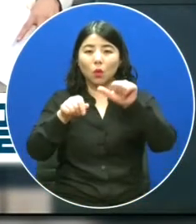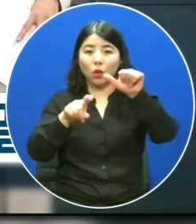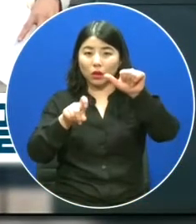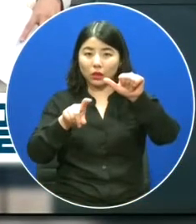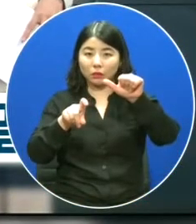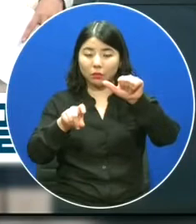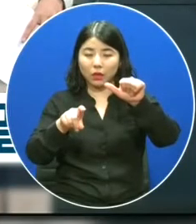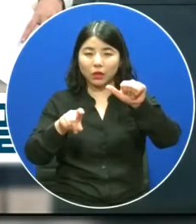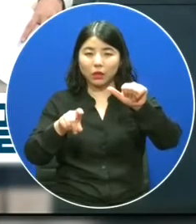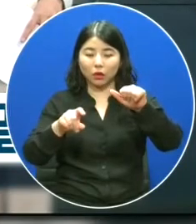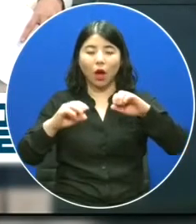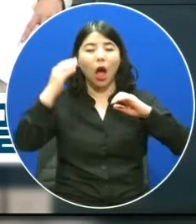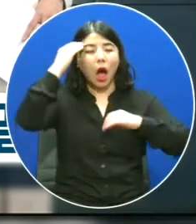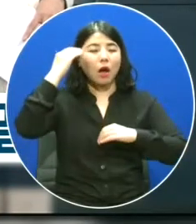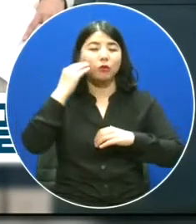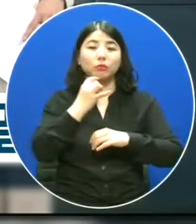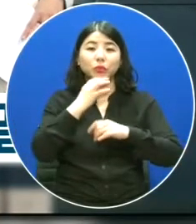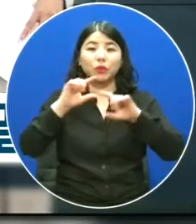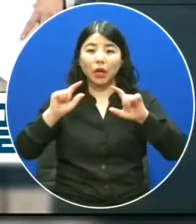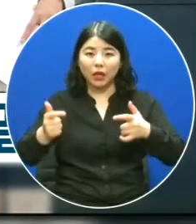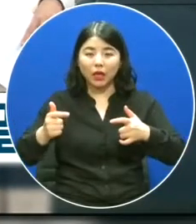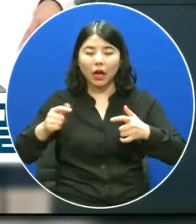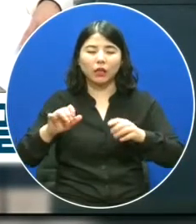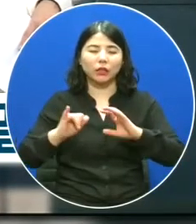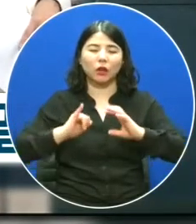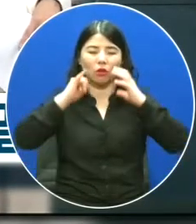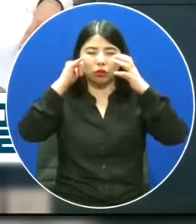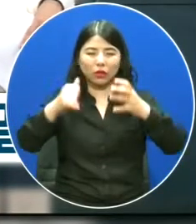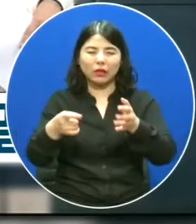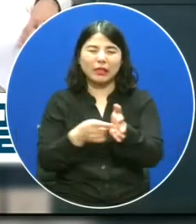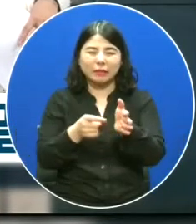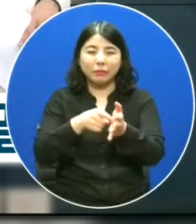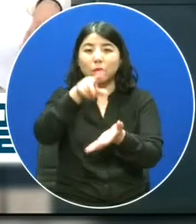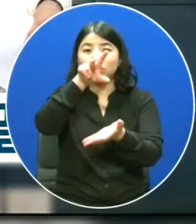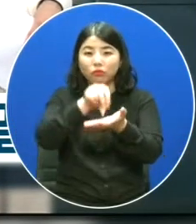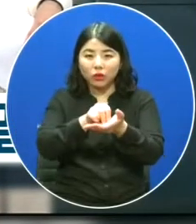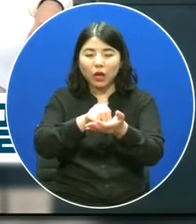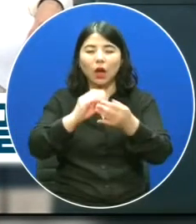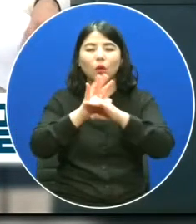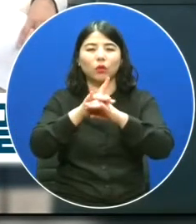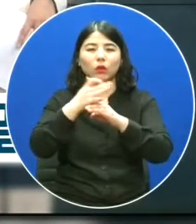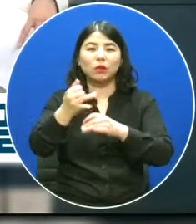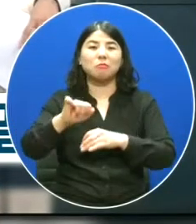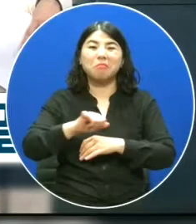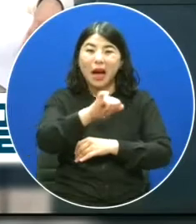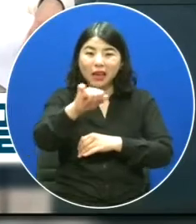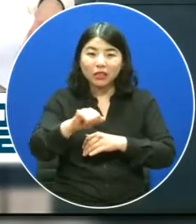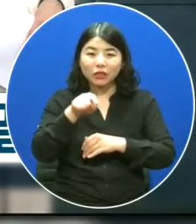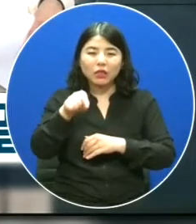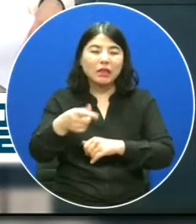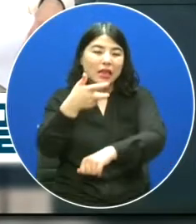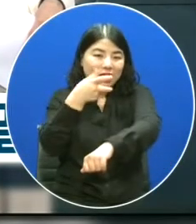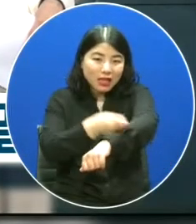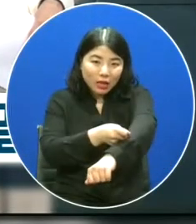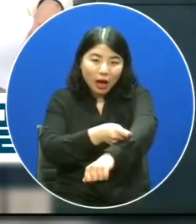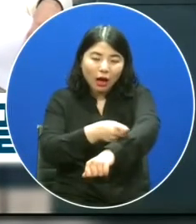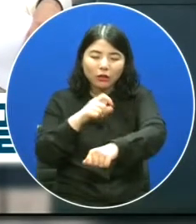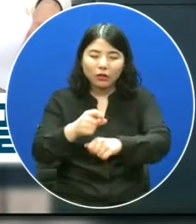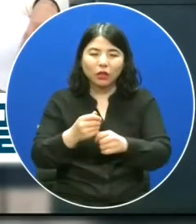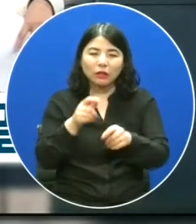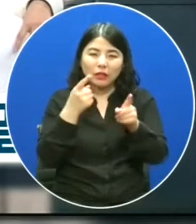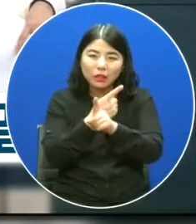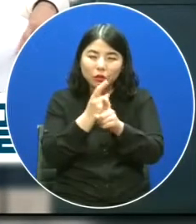5월 11일에는 국내는 물론 전 세계적으로 가장 시급한 과제인 코로나19 바이러스의 백신과